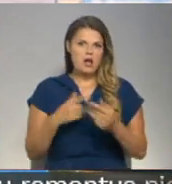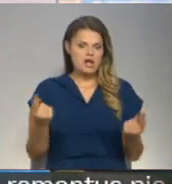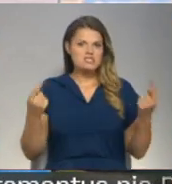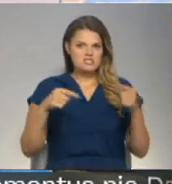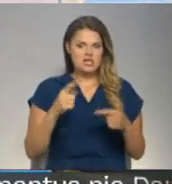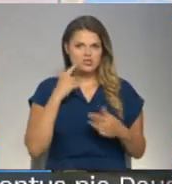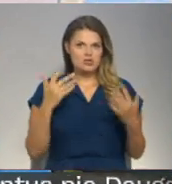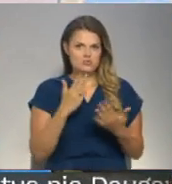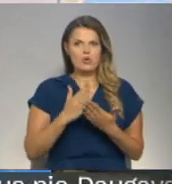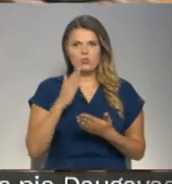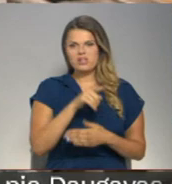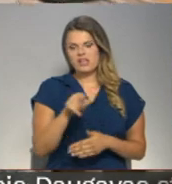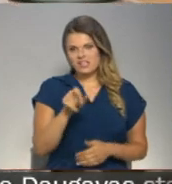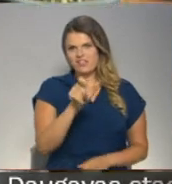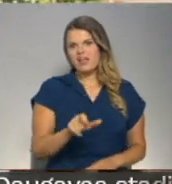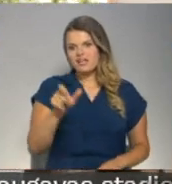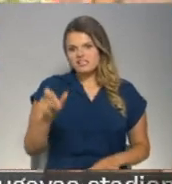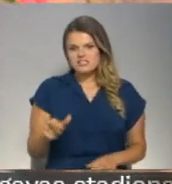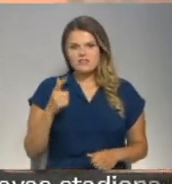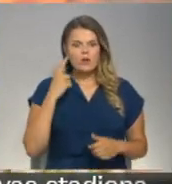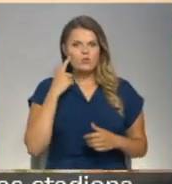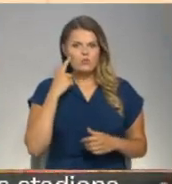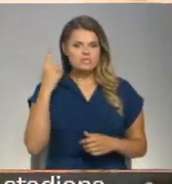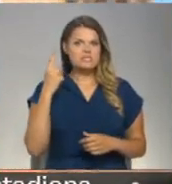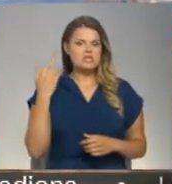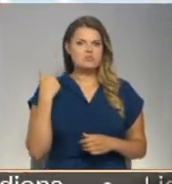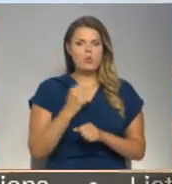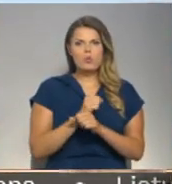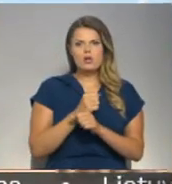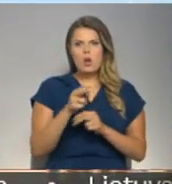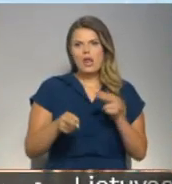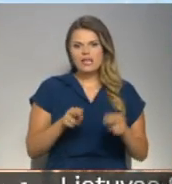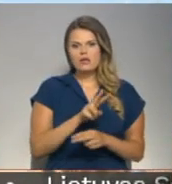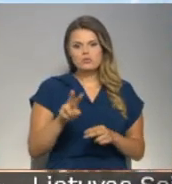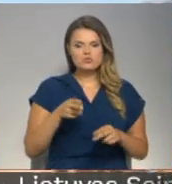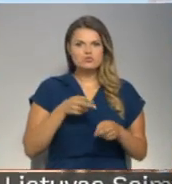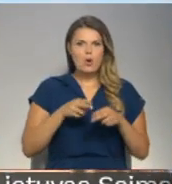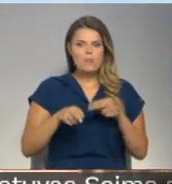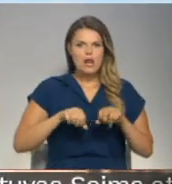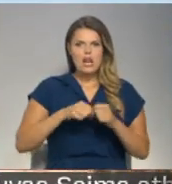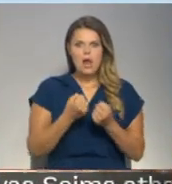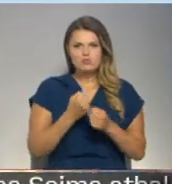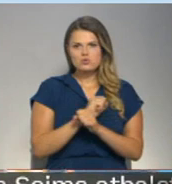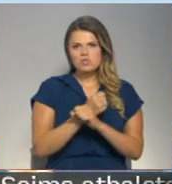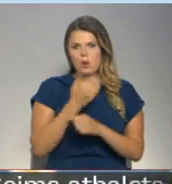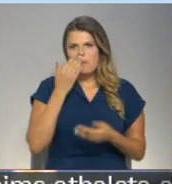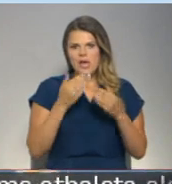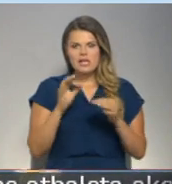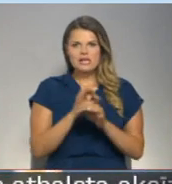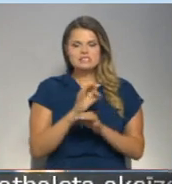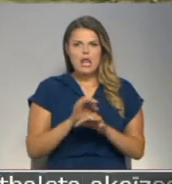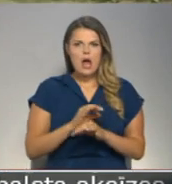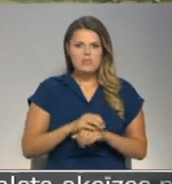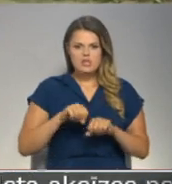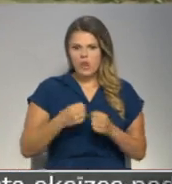domāju, ka tie noteikti būtu tie cilvēki. To dzirdējis mugurkaula ķirurgs, kurš operē laustos skriemeļus un mēģina salāpīt arī laustās